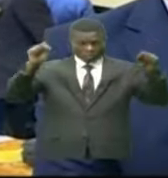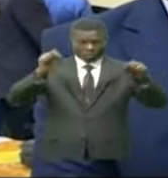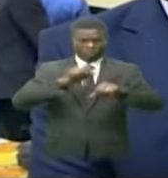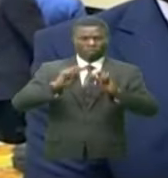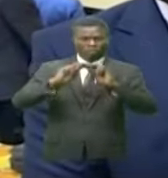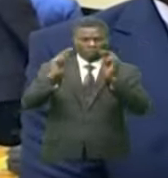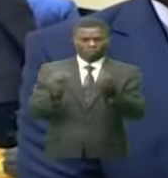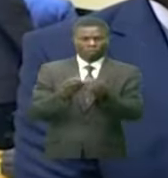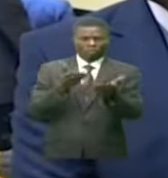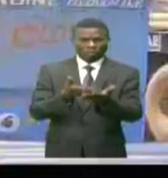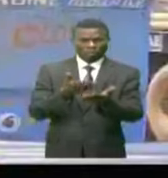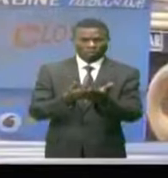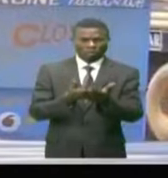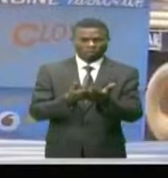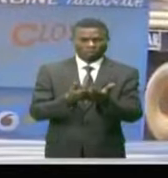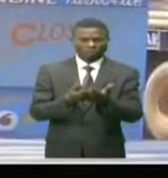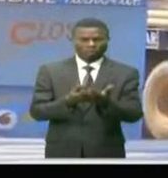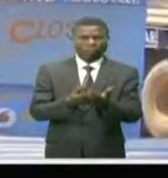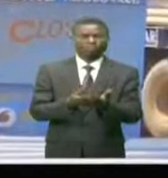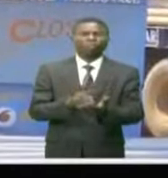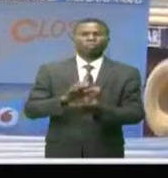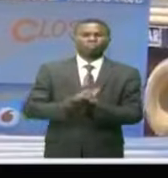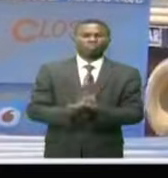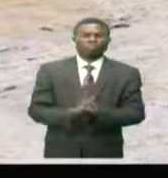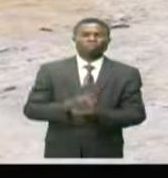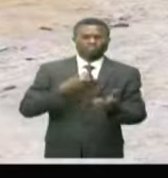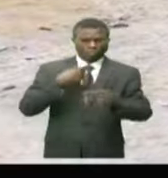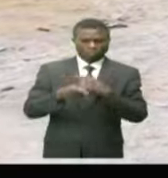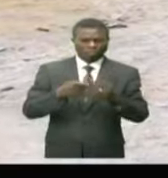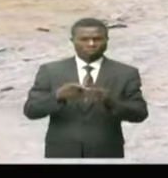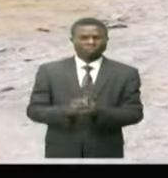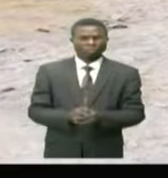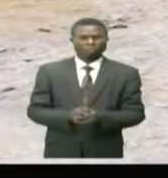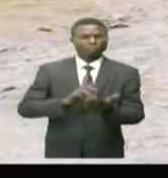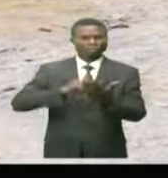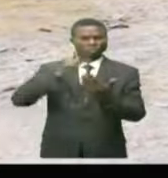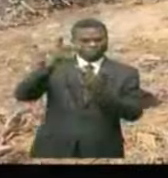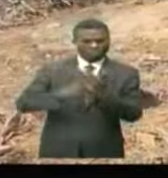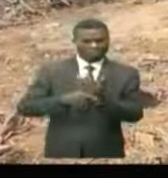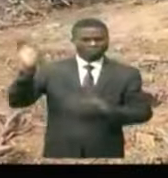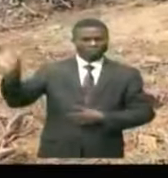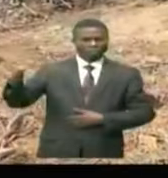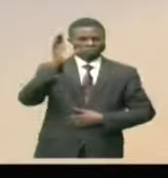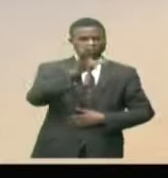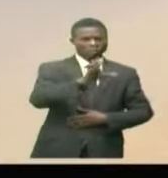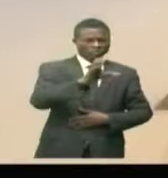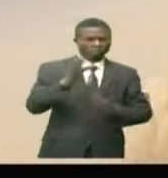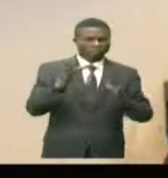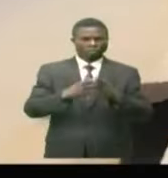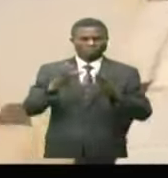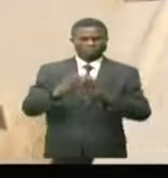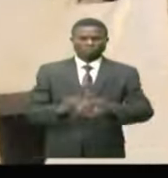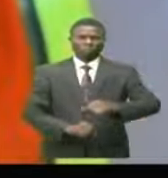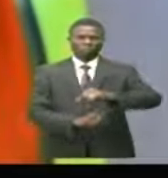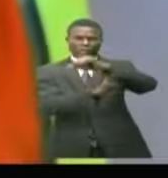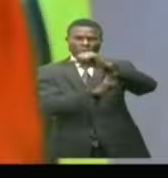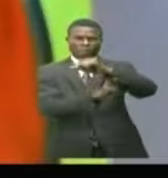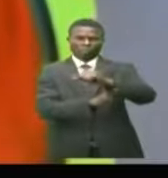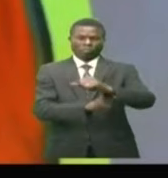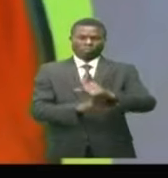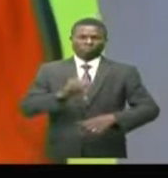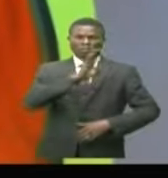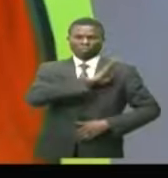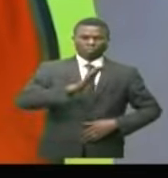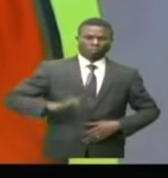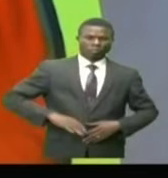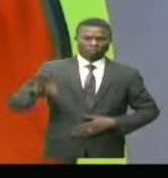d'Ot Chitouru, Karl Chimanga, est en train d'implanter ses projets d'intérêt public avec l'accompagnement de la bourgmestre de la